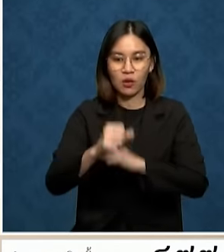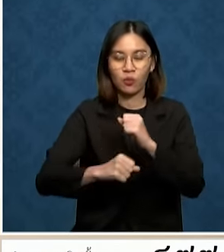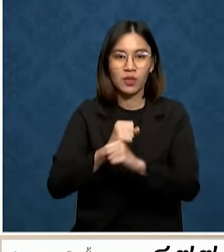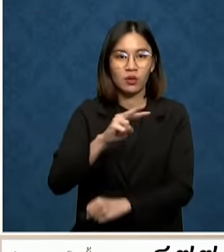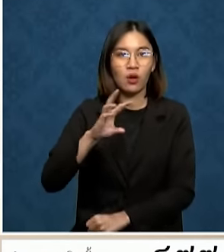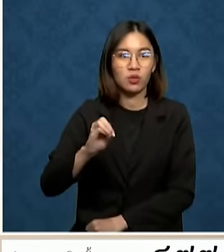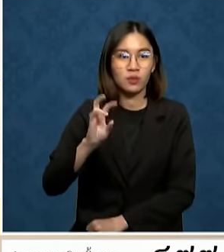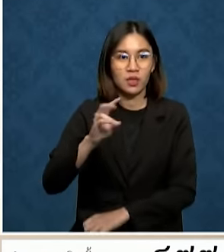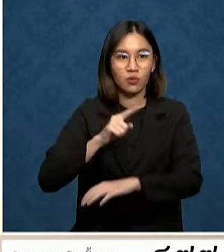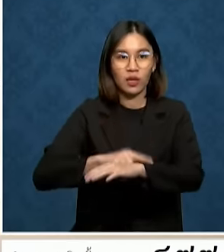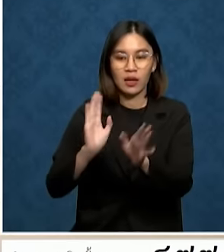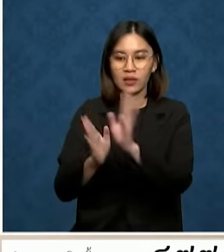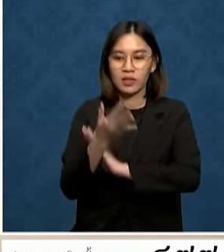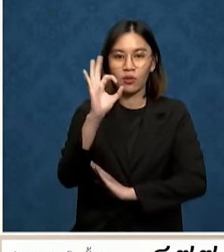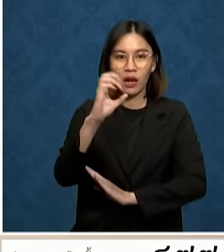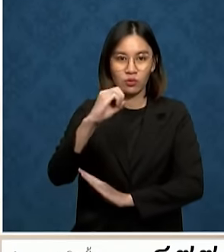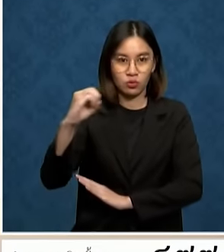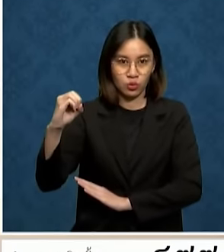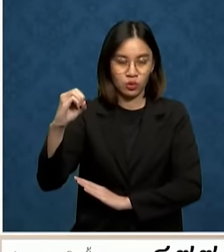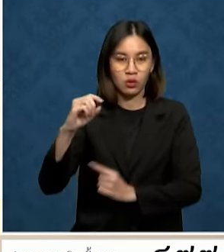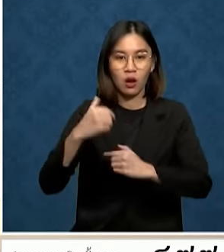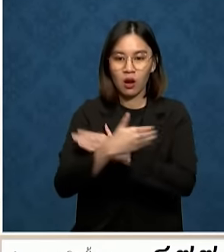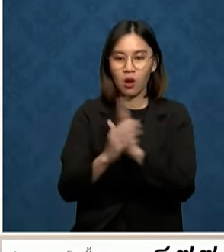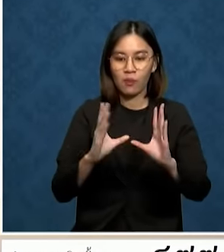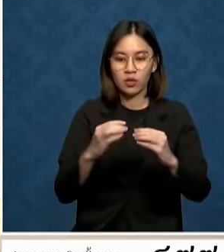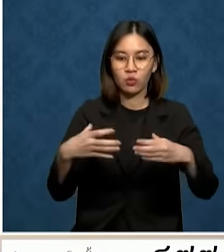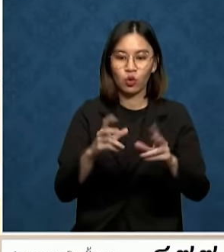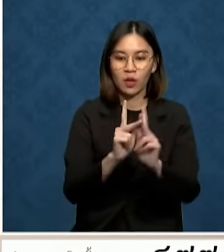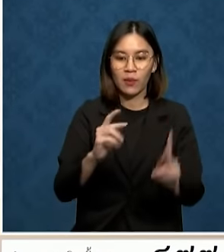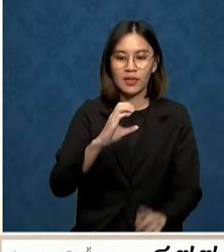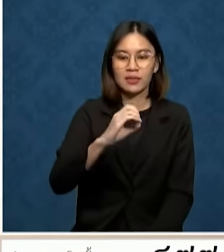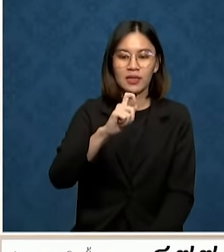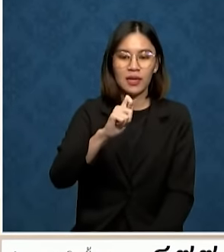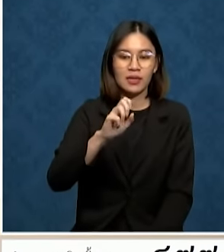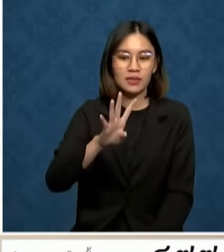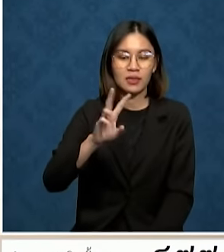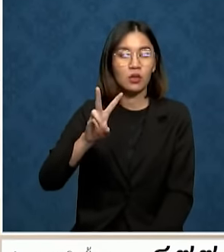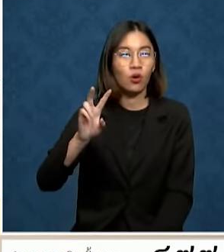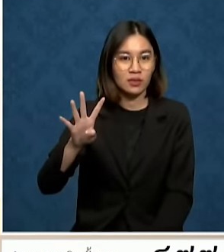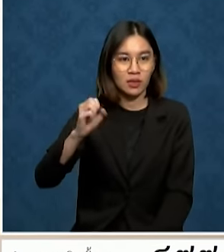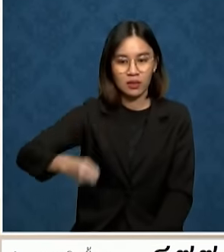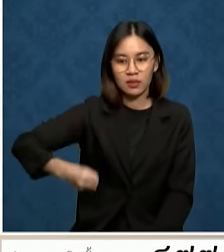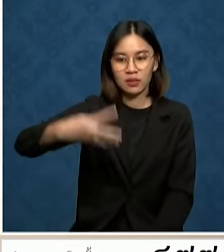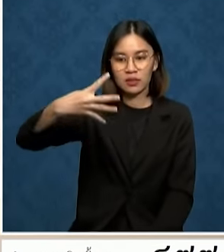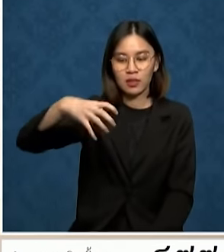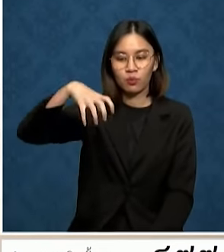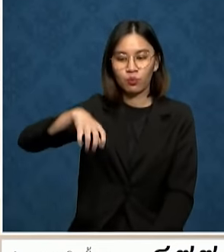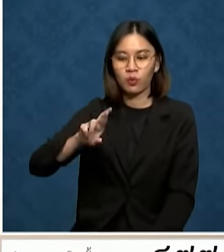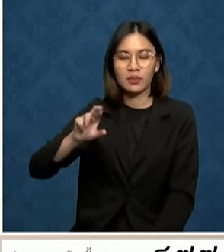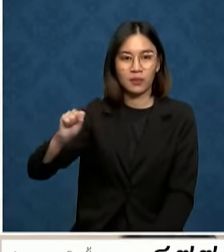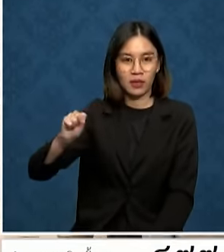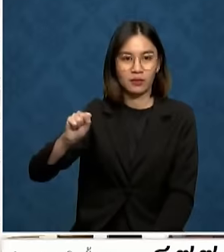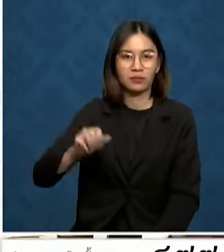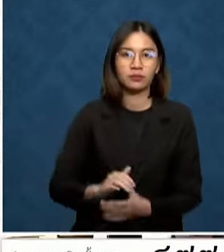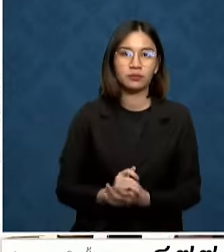7 เวลา 9 น. ตรงครับในหประชุมกรรธิการ CAC 24 ชั้น 4าคารรฐธธภาครับ